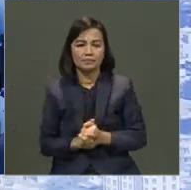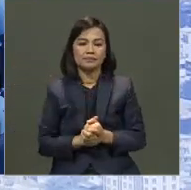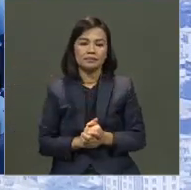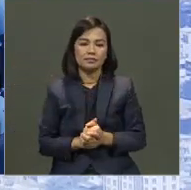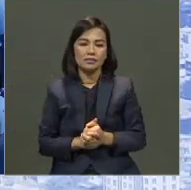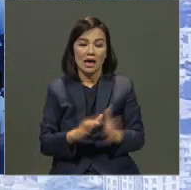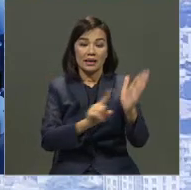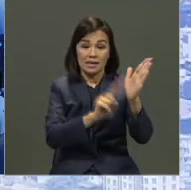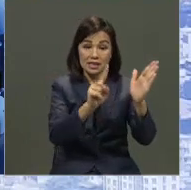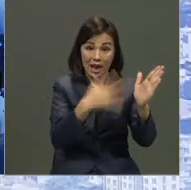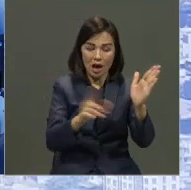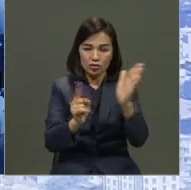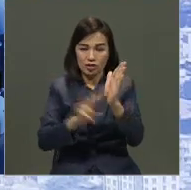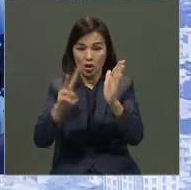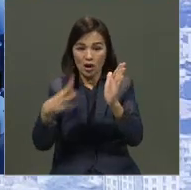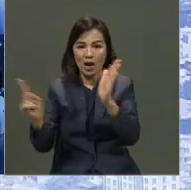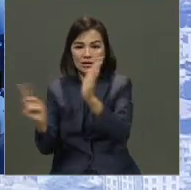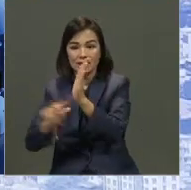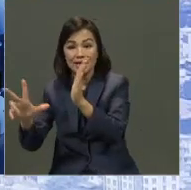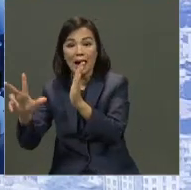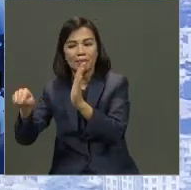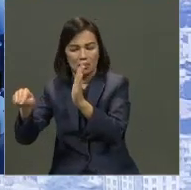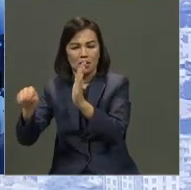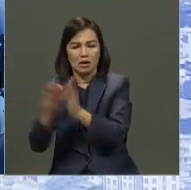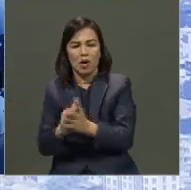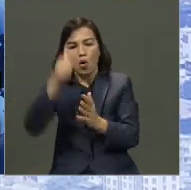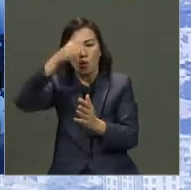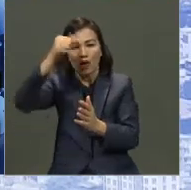5สถานที่ท่านอยากจะเปิดอย่าปล่อยเวลา 9